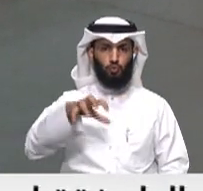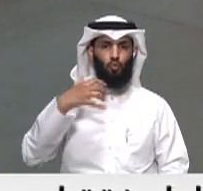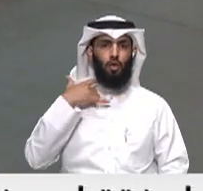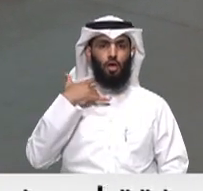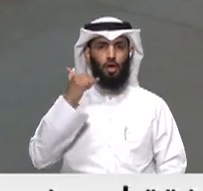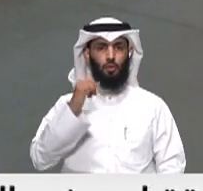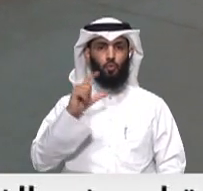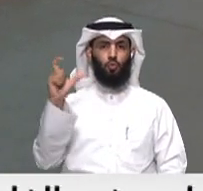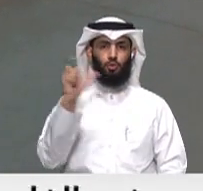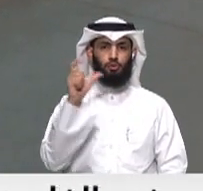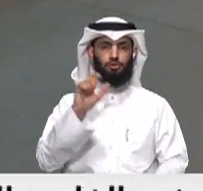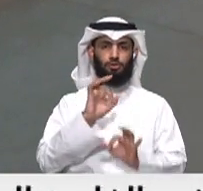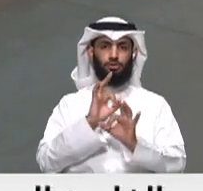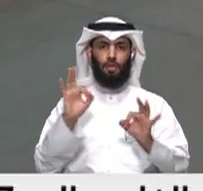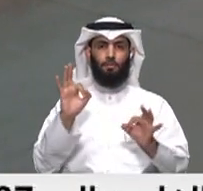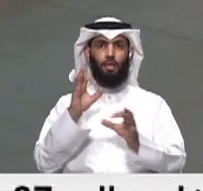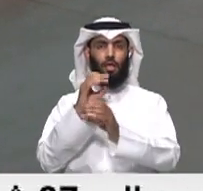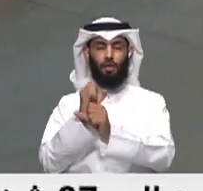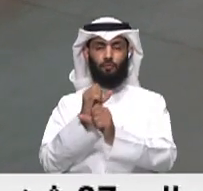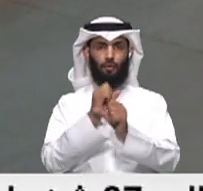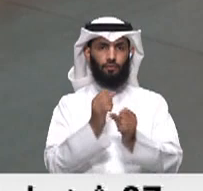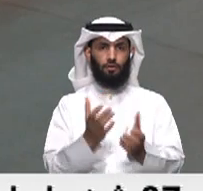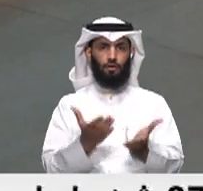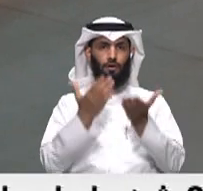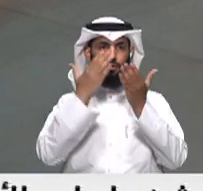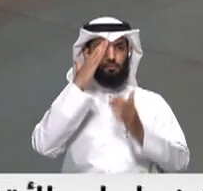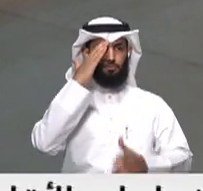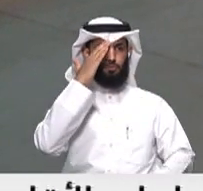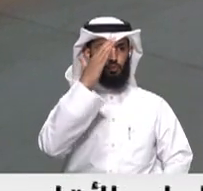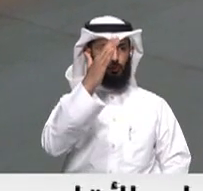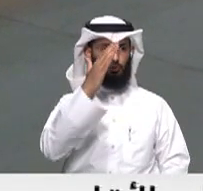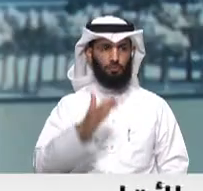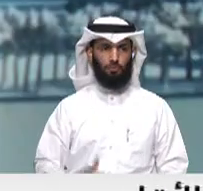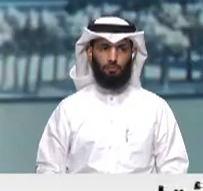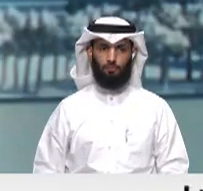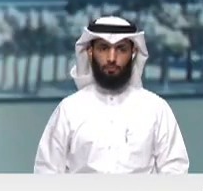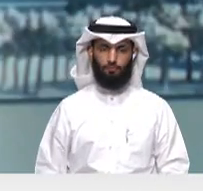العربية والإسلامية. أحمد سامي، شكرا جزيلا لك.